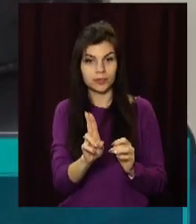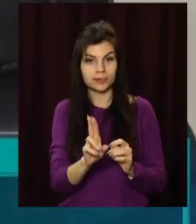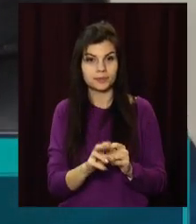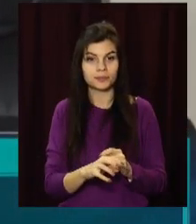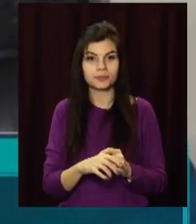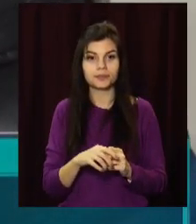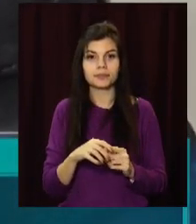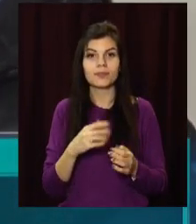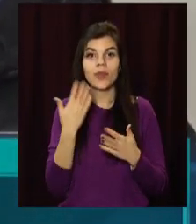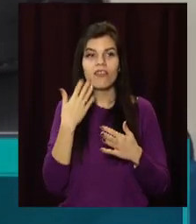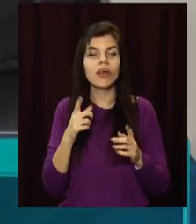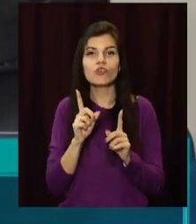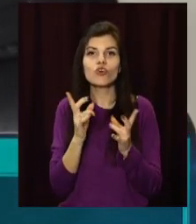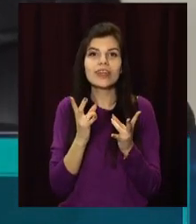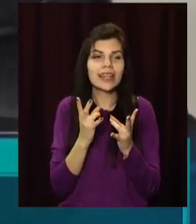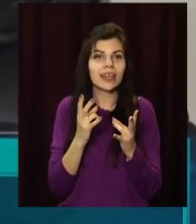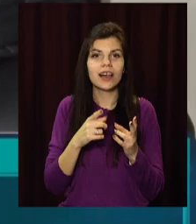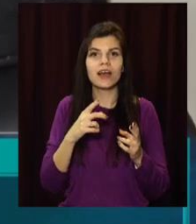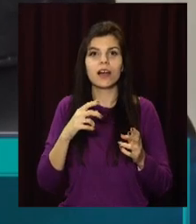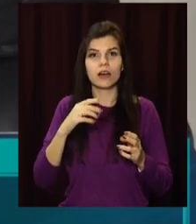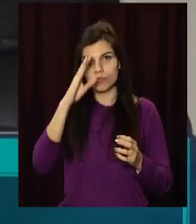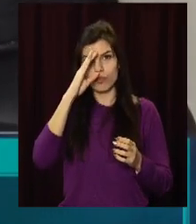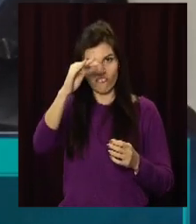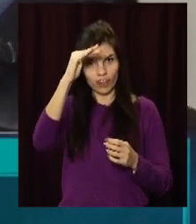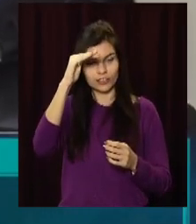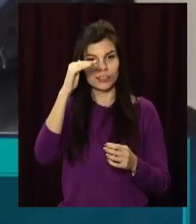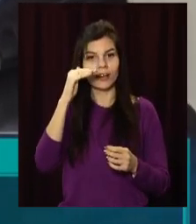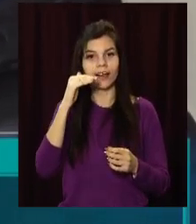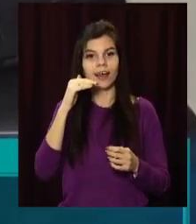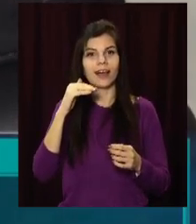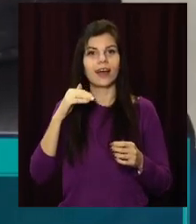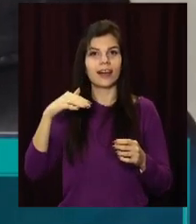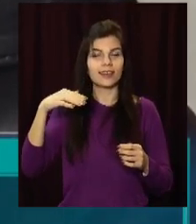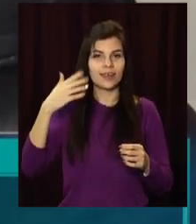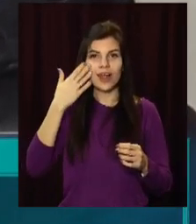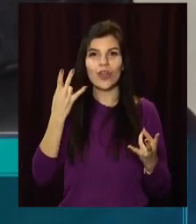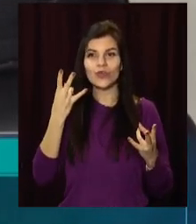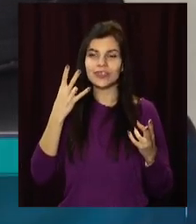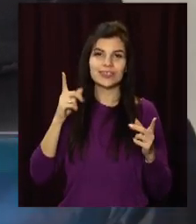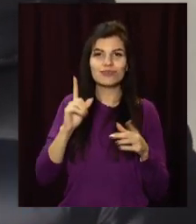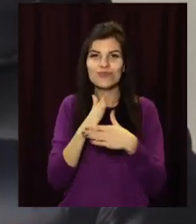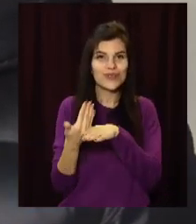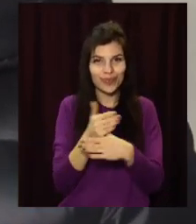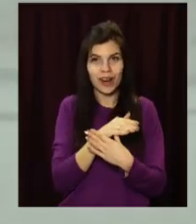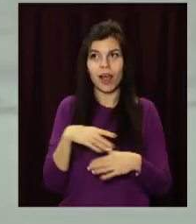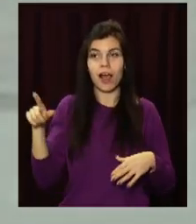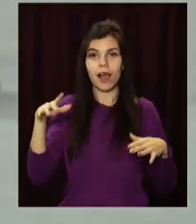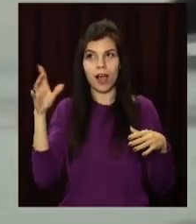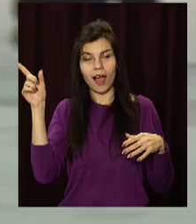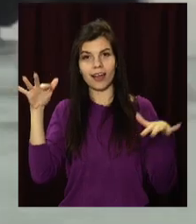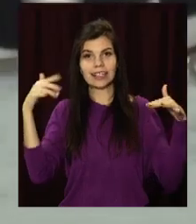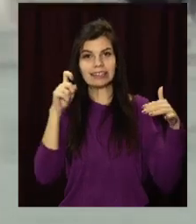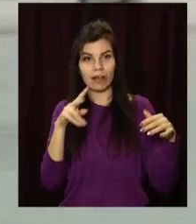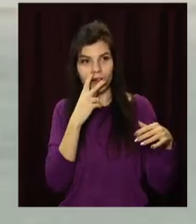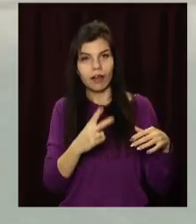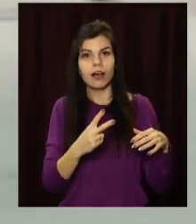Батутіна розповідає, її підопічні дуже працездатні і з технічним виконанням також усе гаразд. А ще вони ефектно доповнюють один